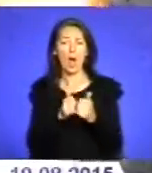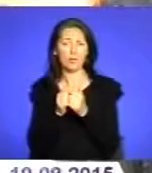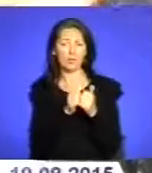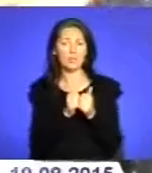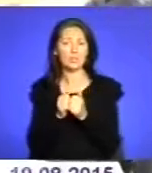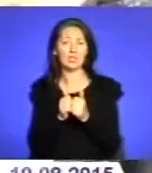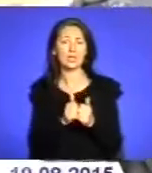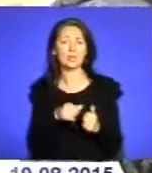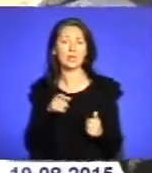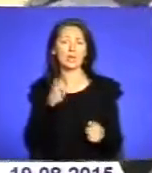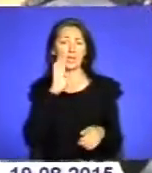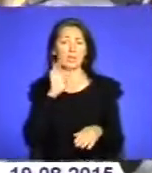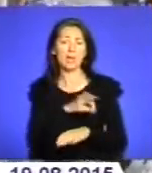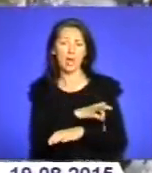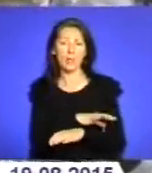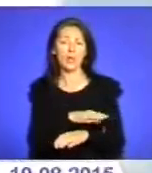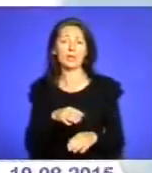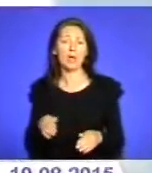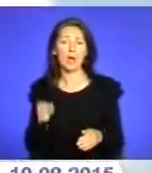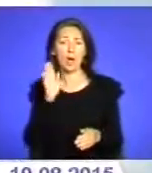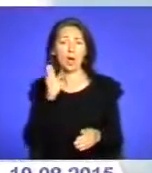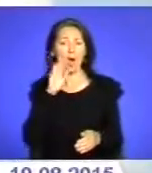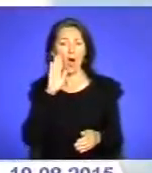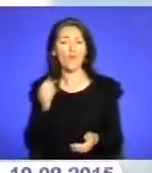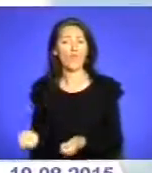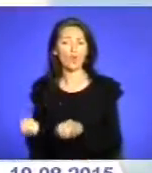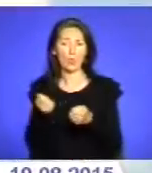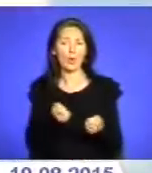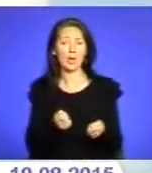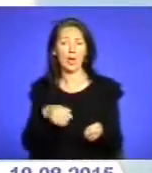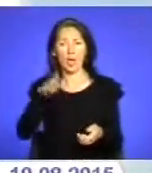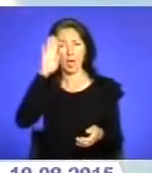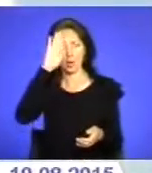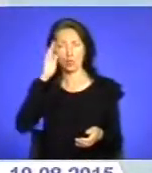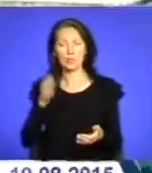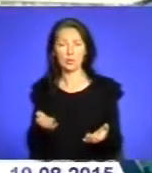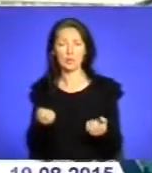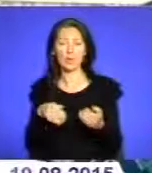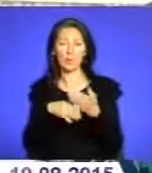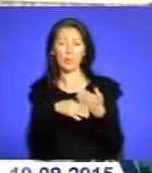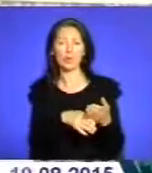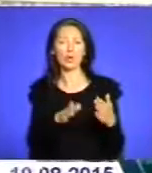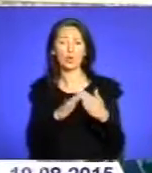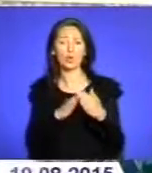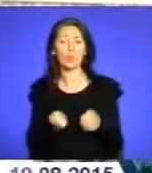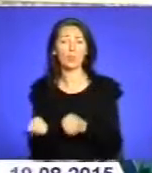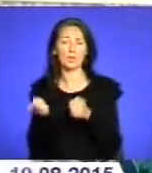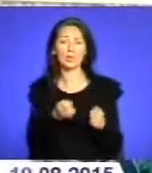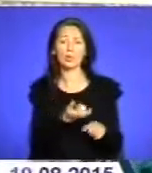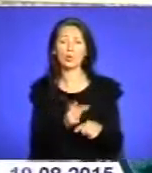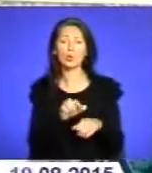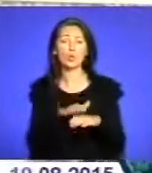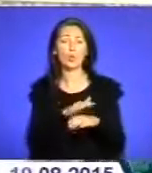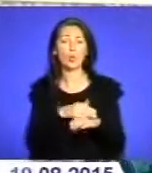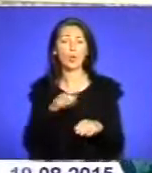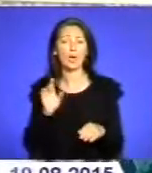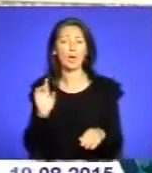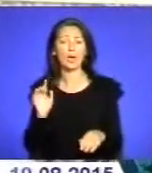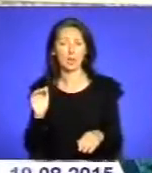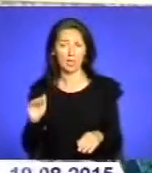і заніс, з'їхав школу дому. Такий був дуже, дуже був добра дитина. Неодноразово йшов біля мого